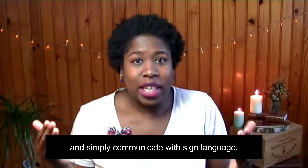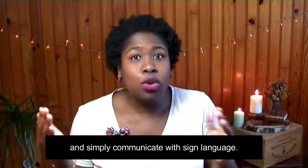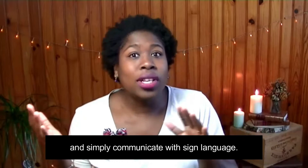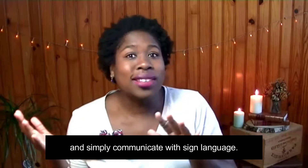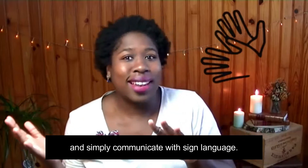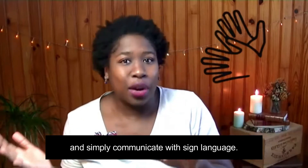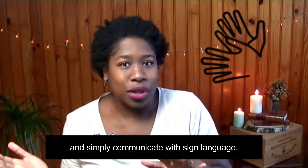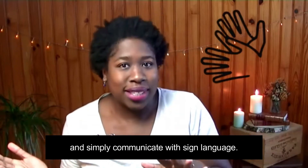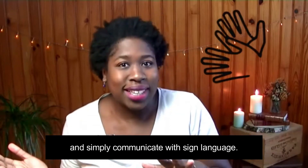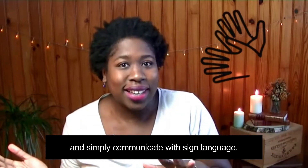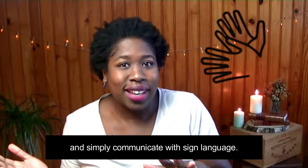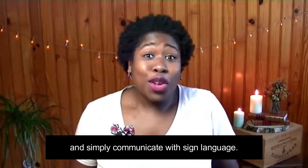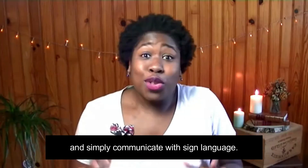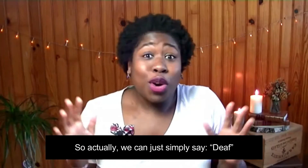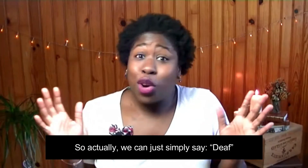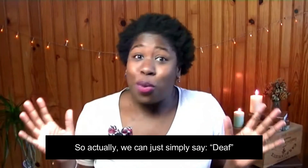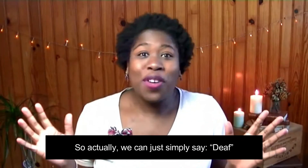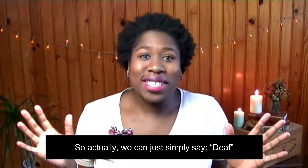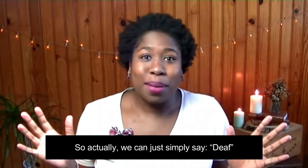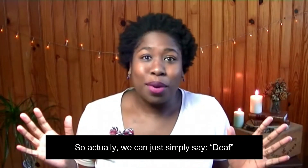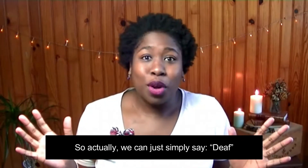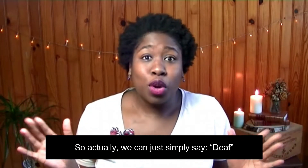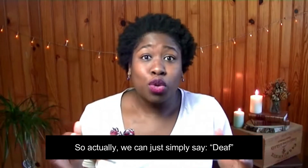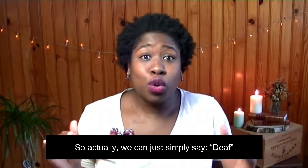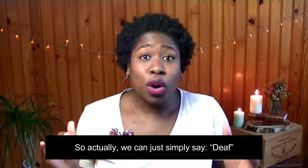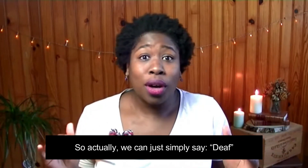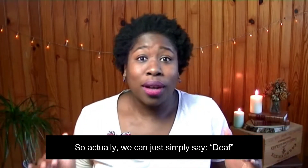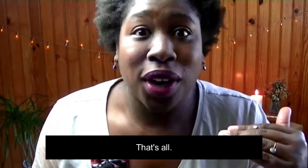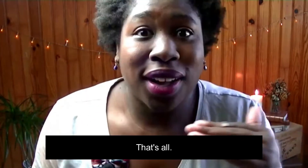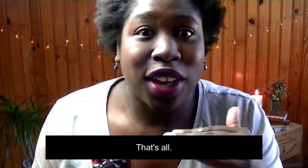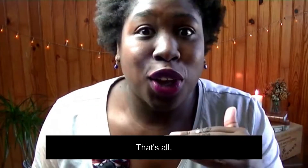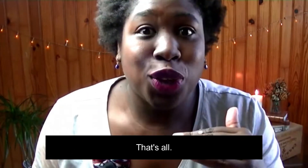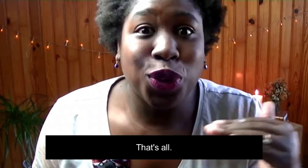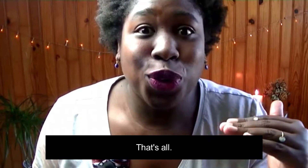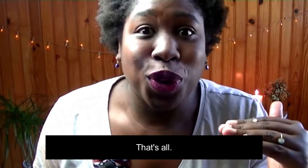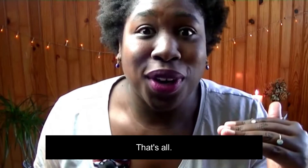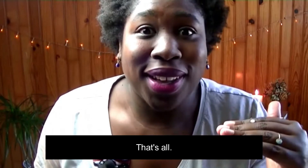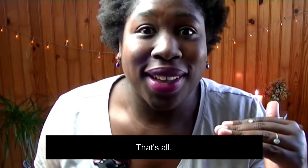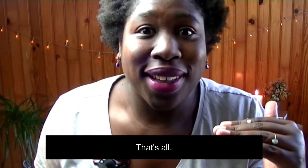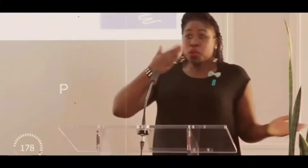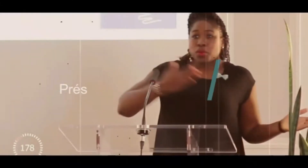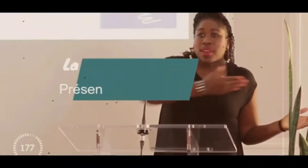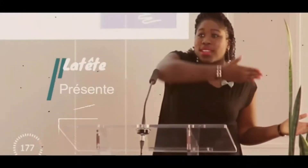et qui utilisent la langue des signes. Donc, on peut faire simple. Sourd. Tout court.